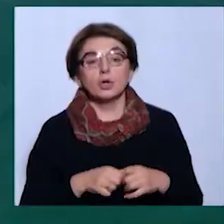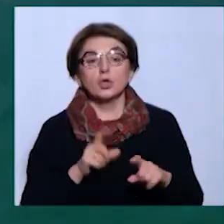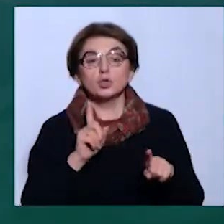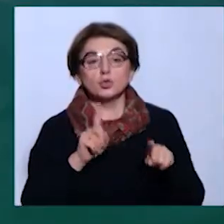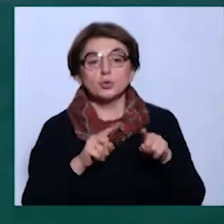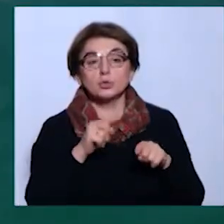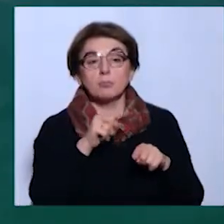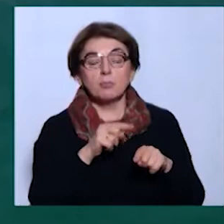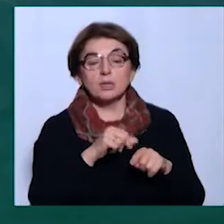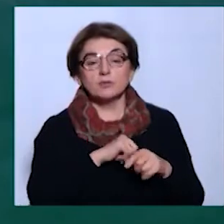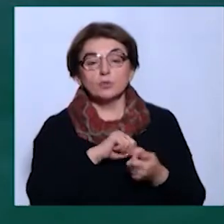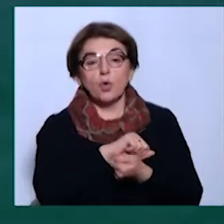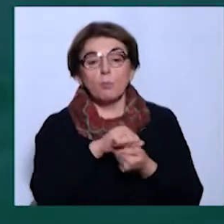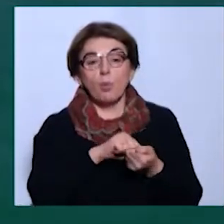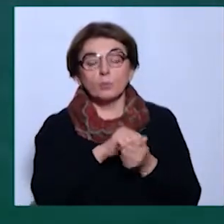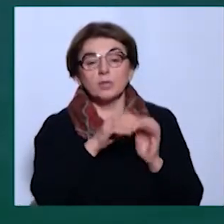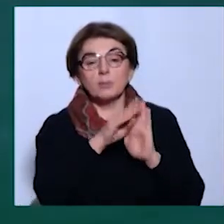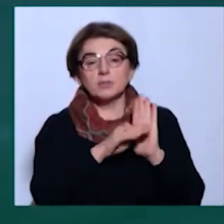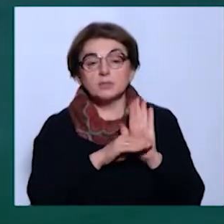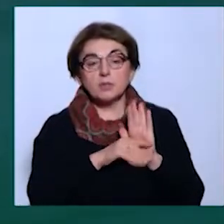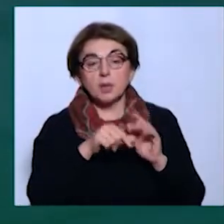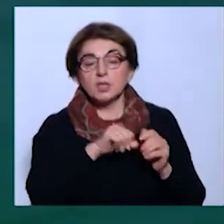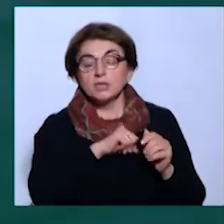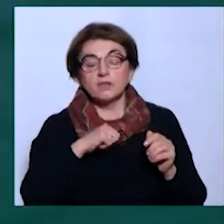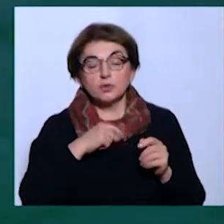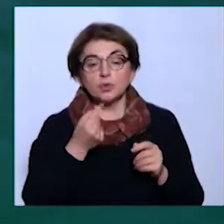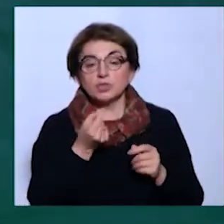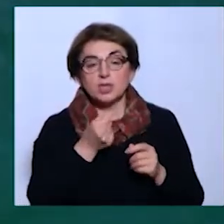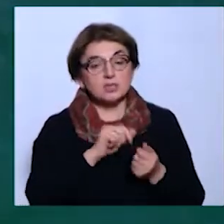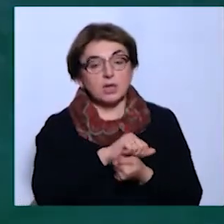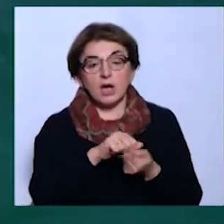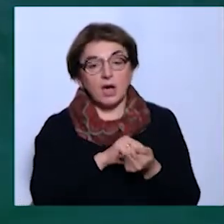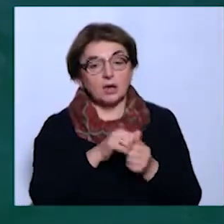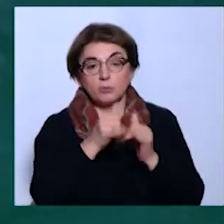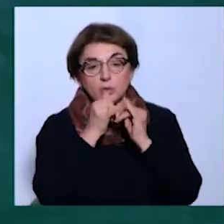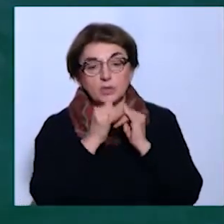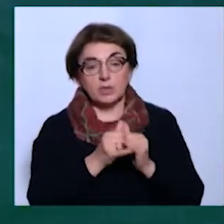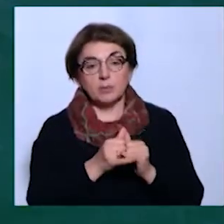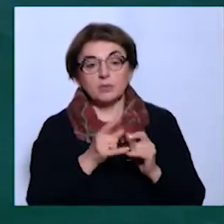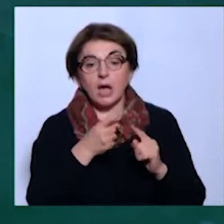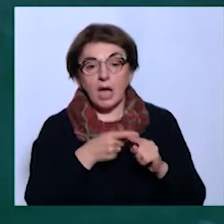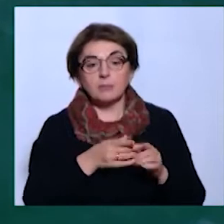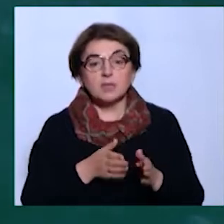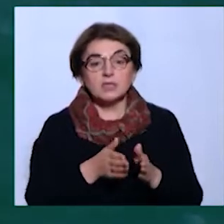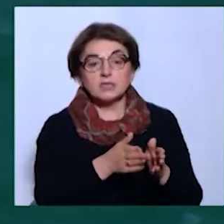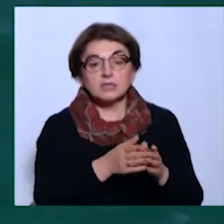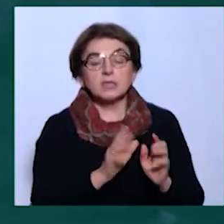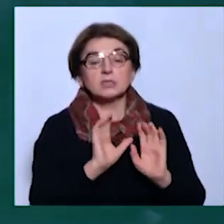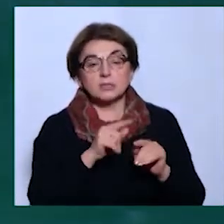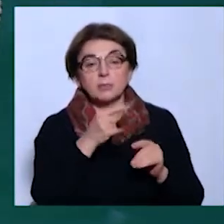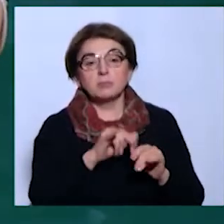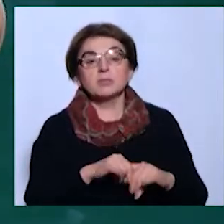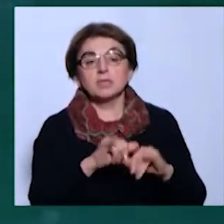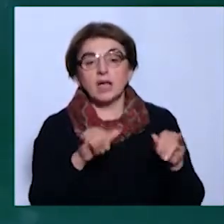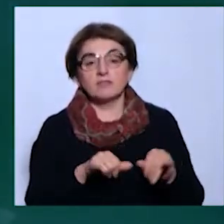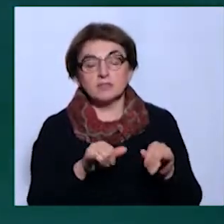ზოგჯერ მათ მომნელებელ სისტემაში თესლი არ მოინელება და ამ გზითაც ხდება მისი გავრცელება. გარდა